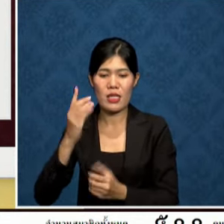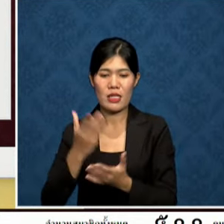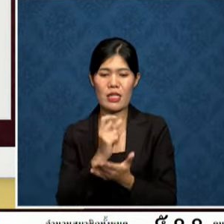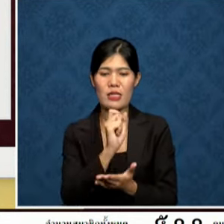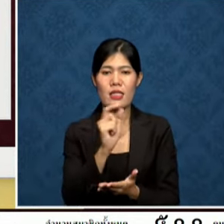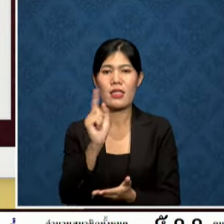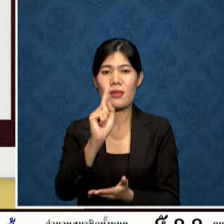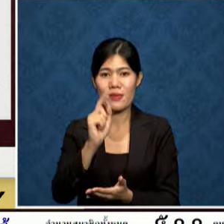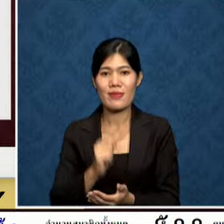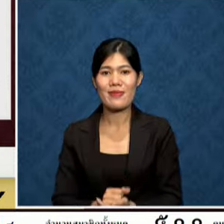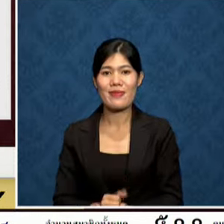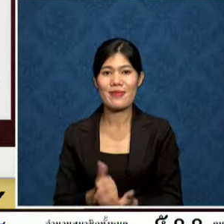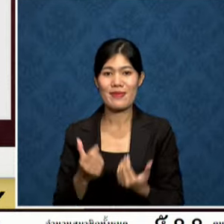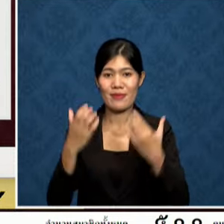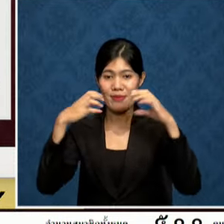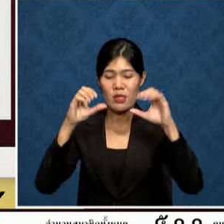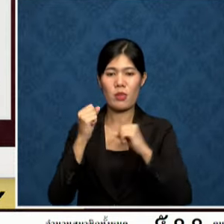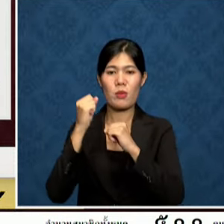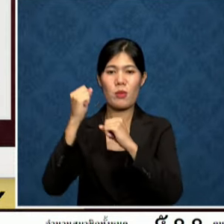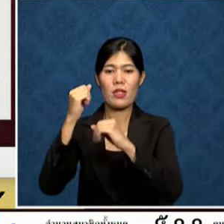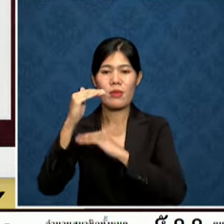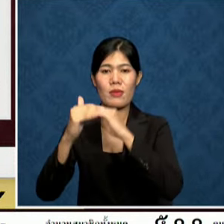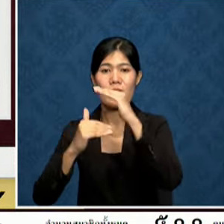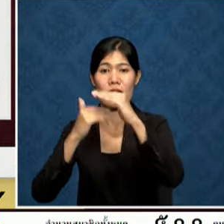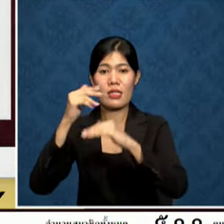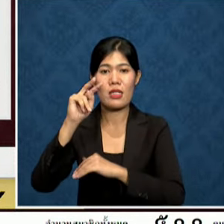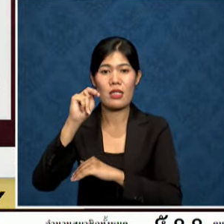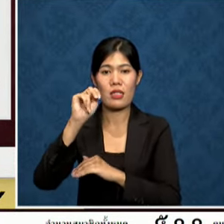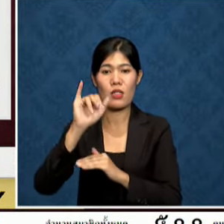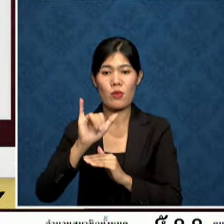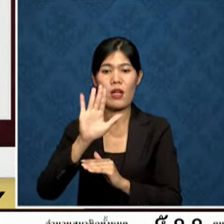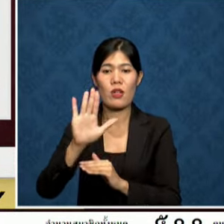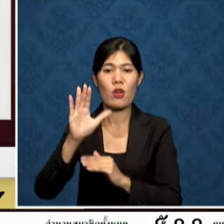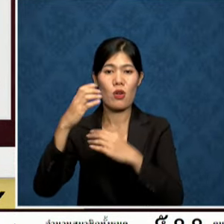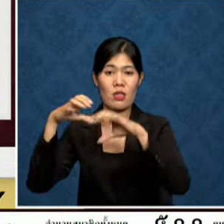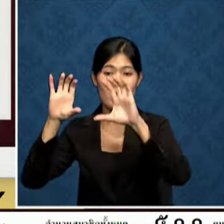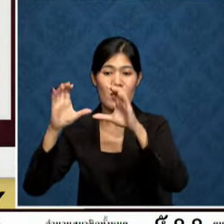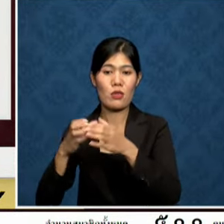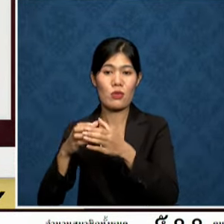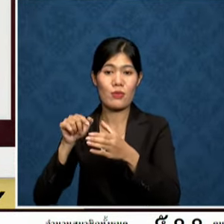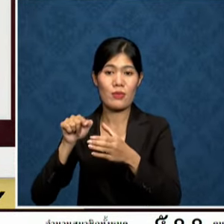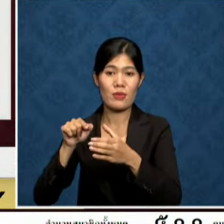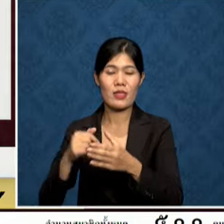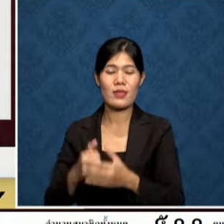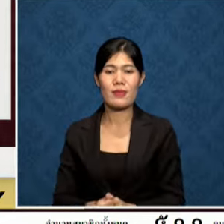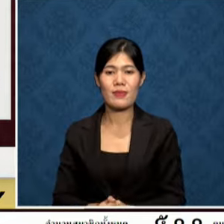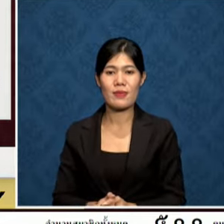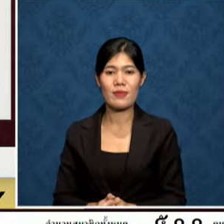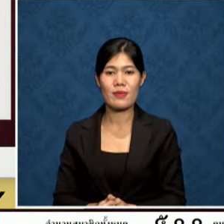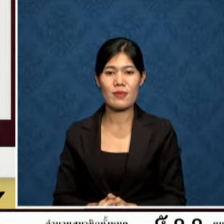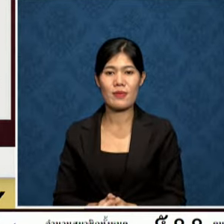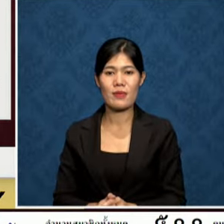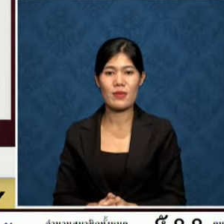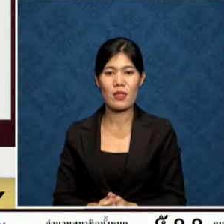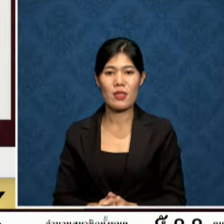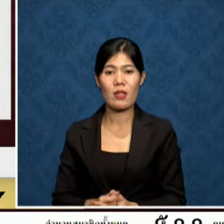ดูมีความพยายามที่จะขับเคลื่อนนโยบายของตัวเองอย่างเห็นได้ชัดนะคะได้มีการตั้ง 142ประเด็น